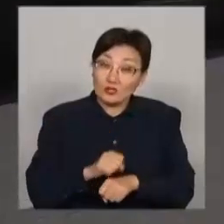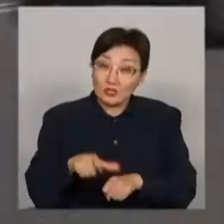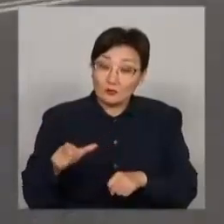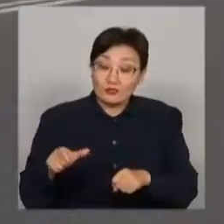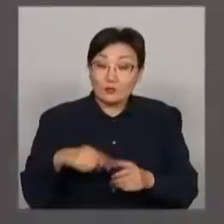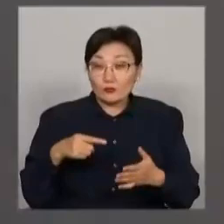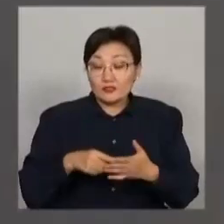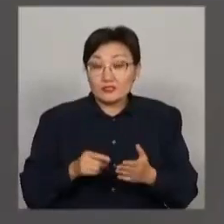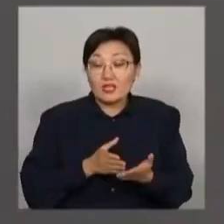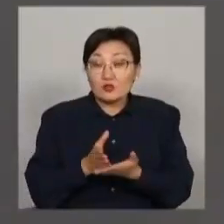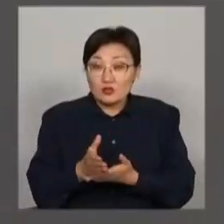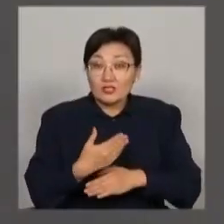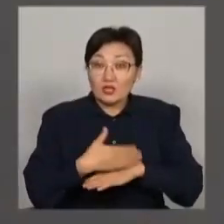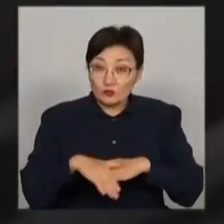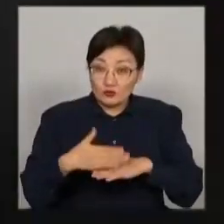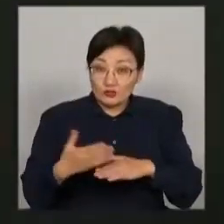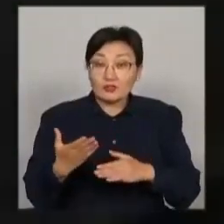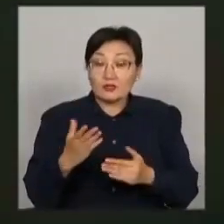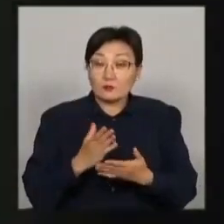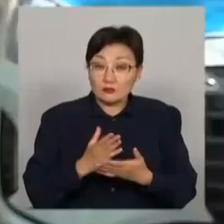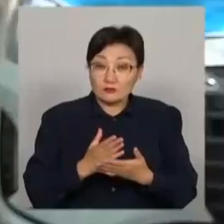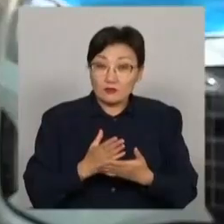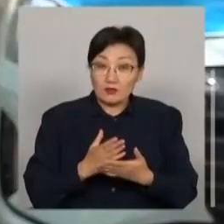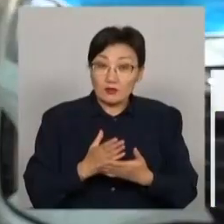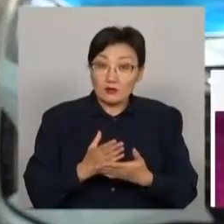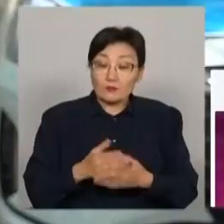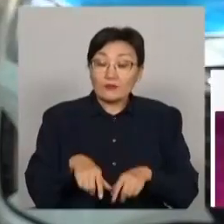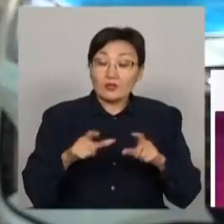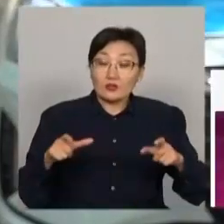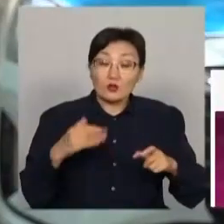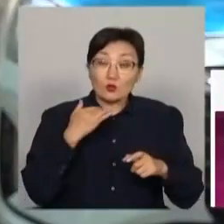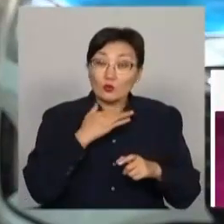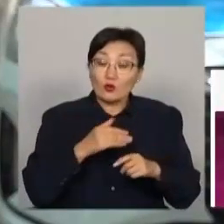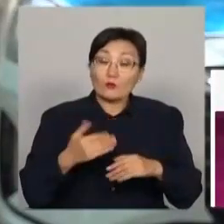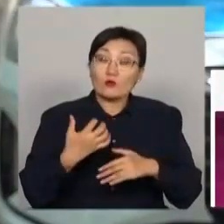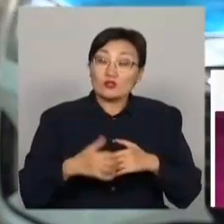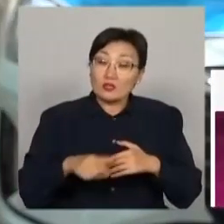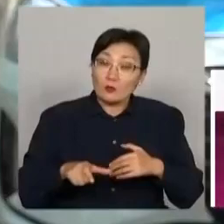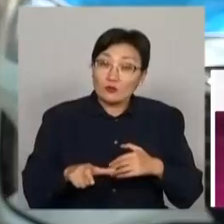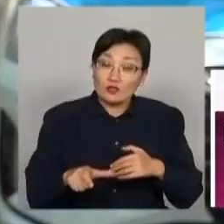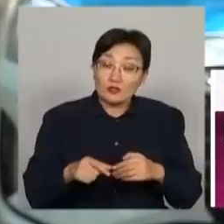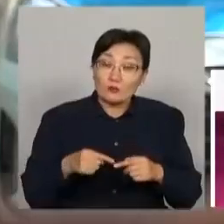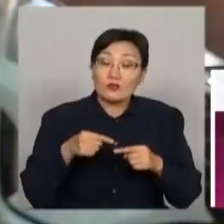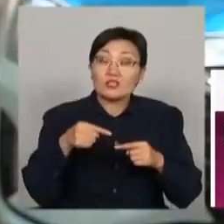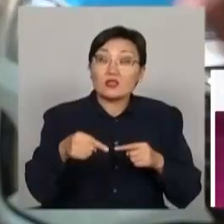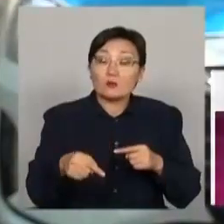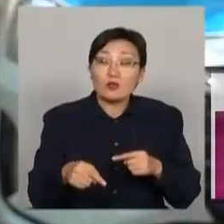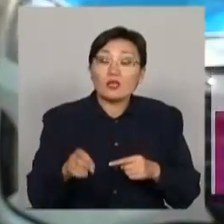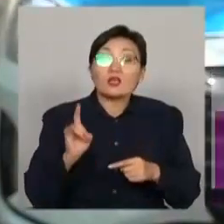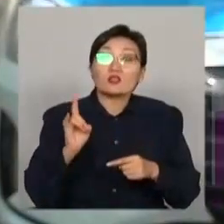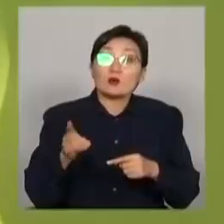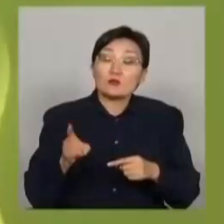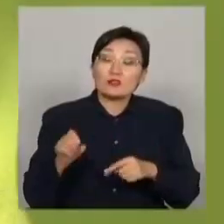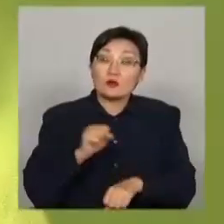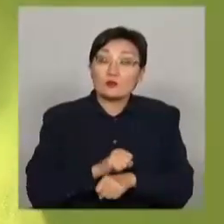көбінде қаланың шыға берістегі көшелерінде кездеседі екен. Адамдар көп жолға шығып алады. Такси ұстайды. Біреулер қас келең кіреді, біреулер